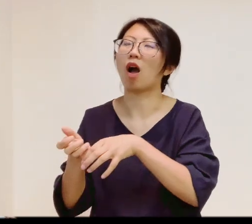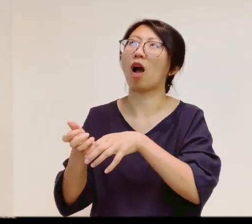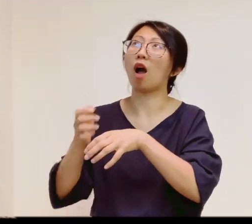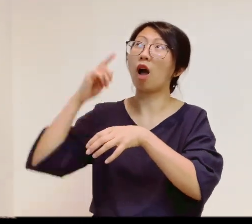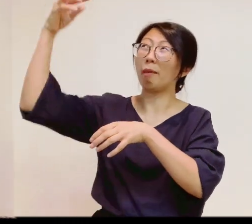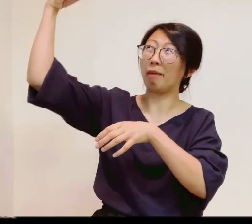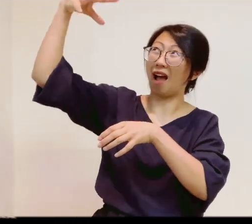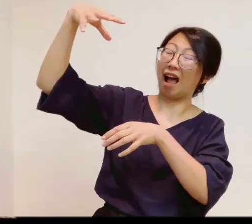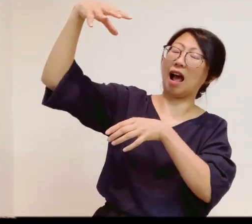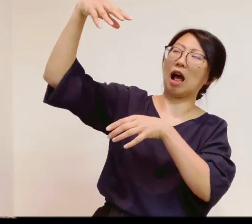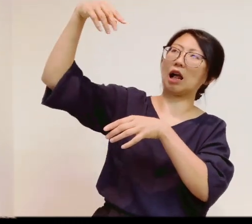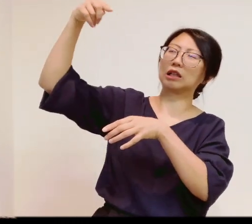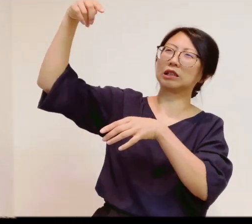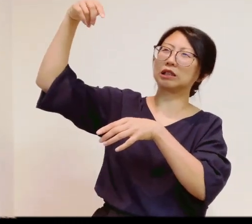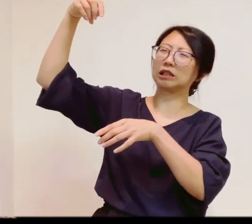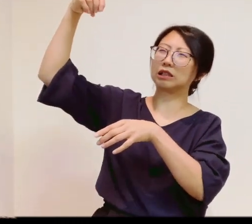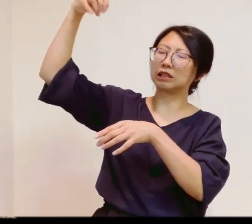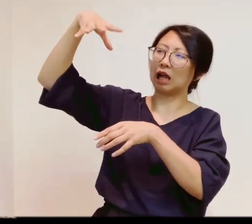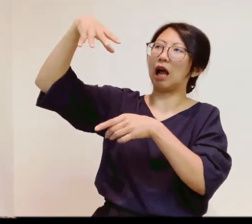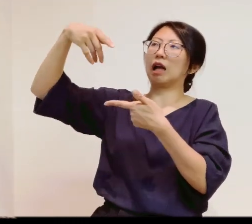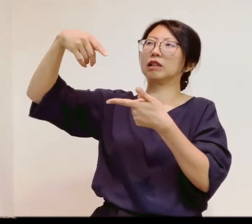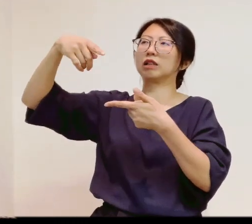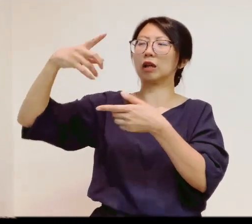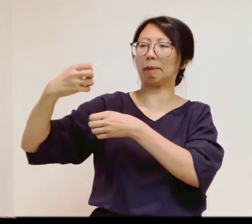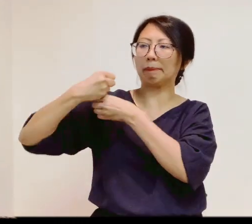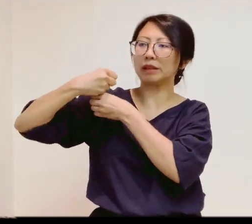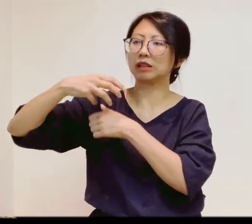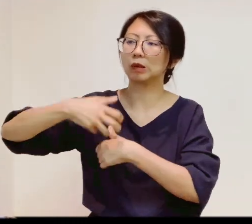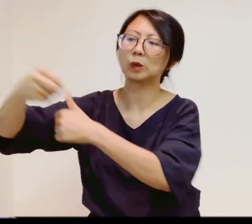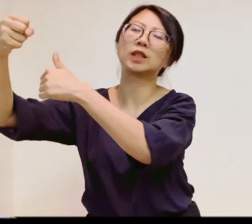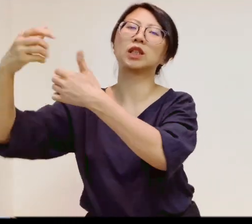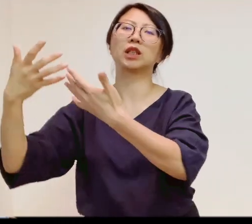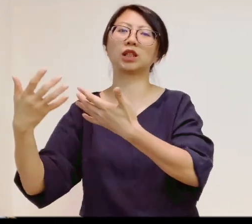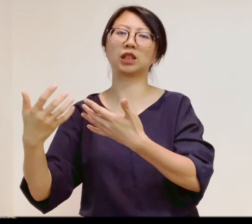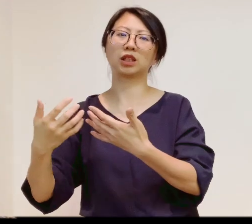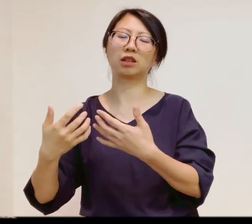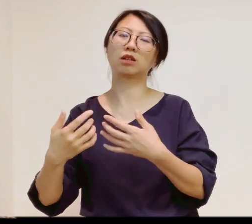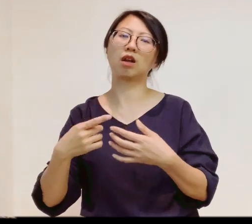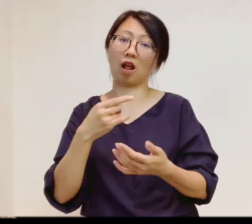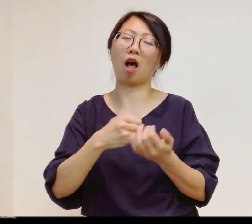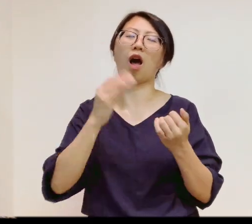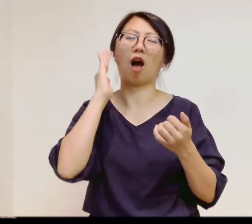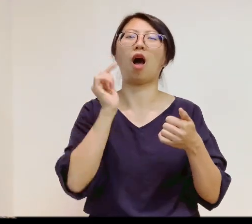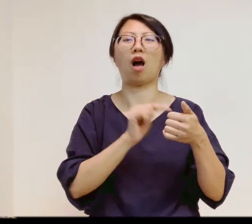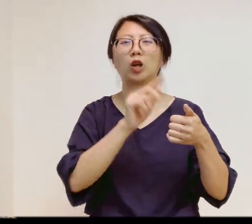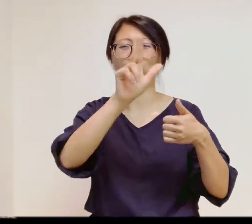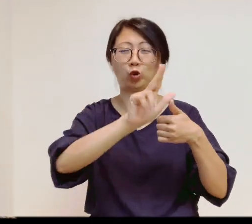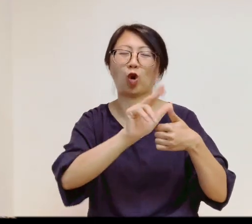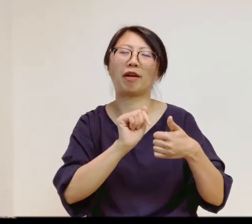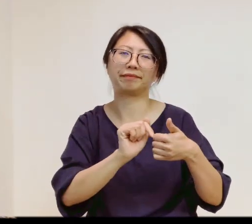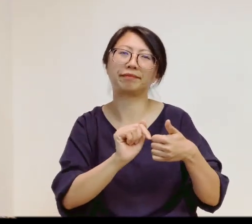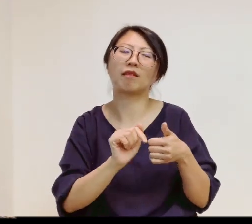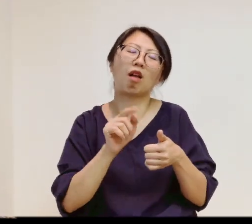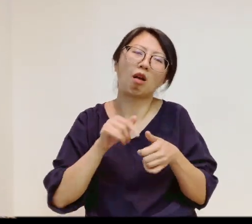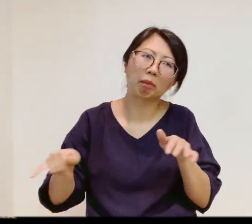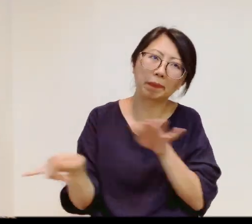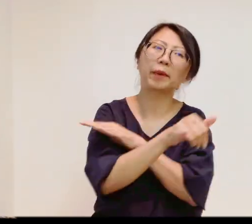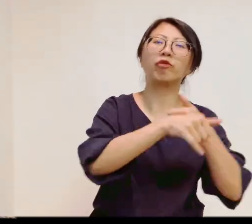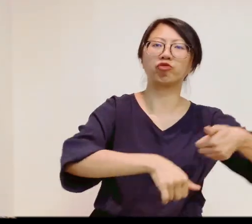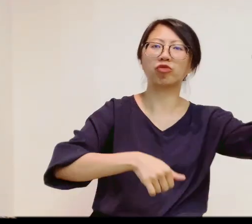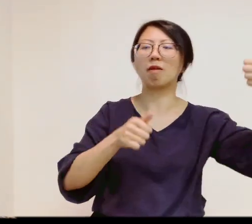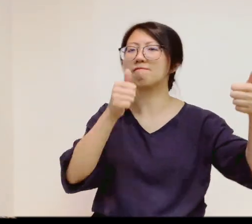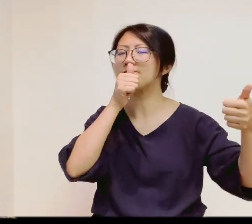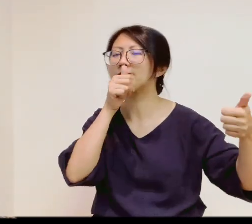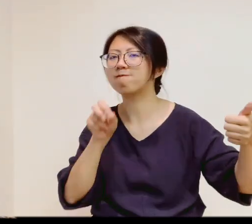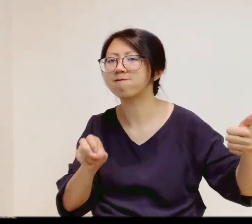咗咧，佢就去扶人哋。咁結果咧，嗰支燈就照到佢身上邊啦。結果佢冇辦法可以同佢仔啦，係一齊咧係去到咧係